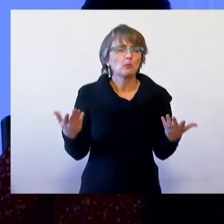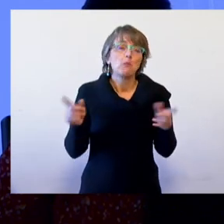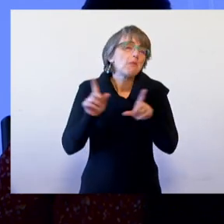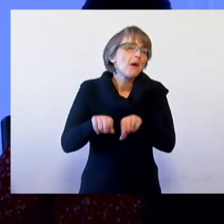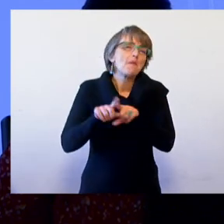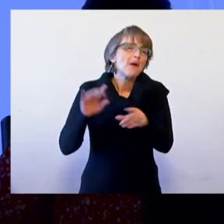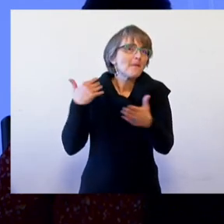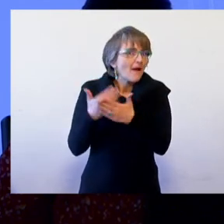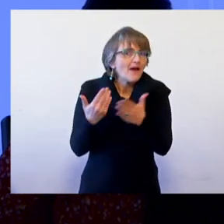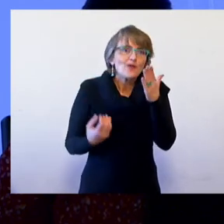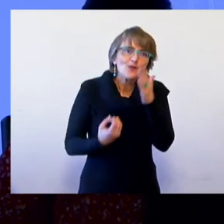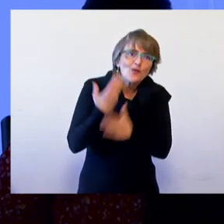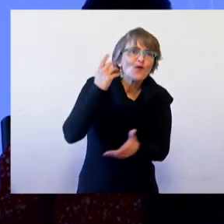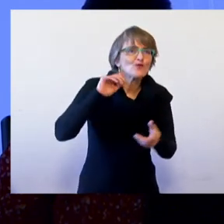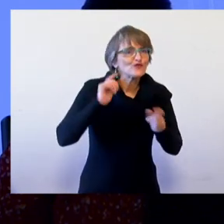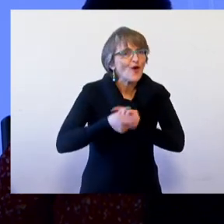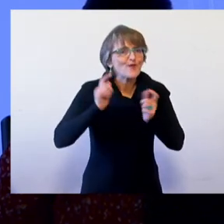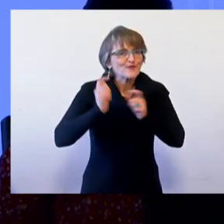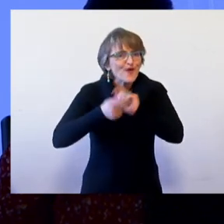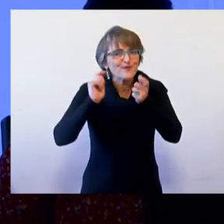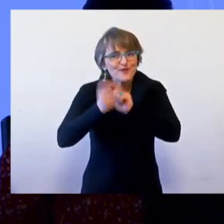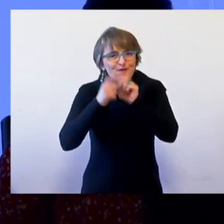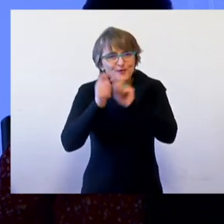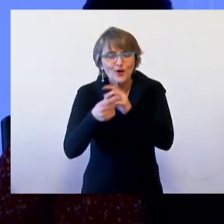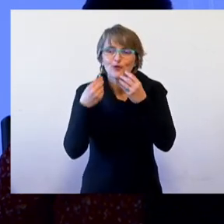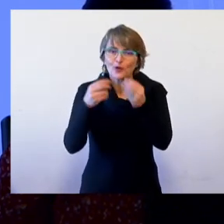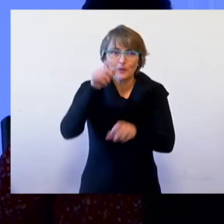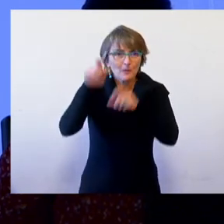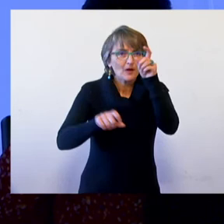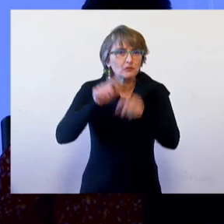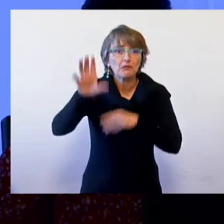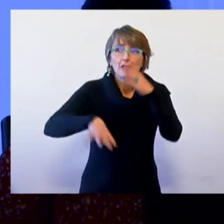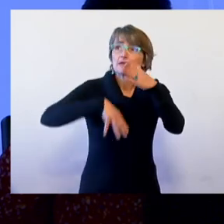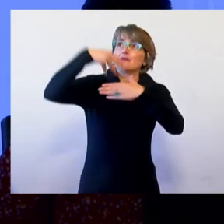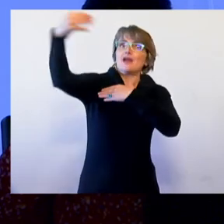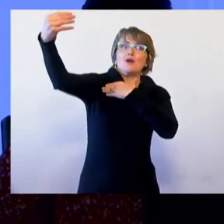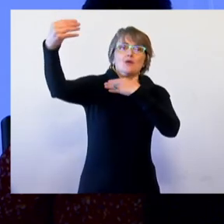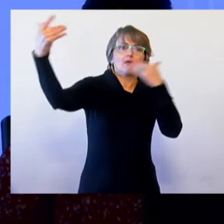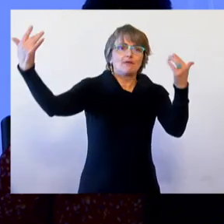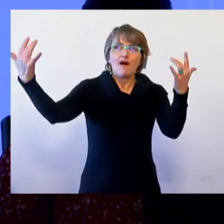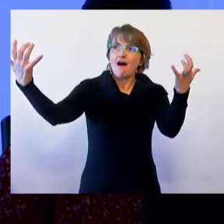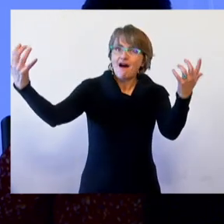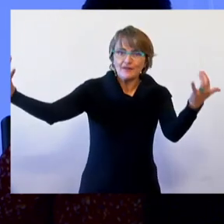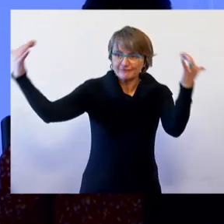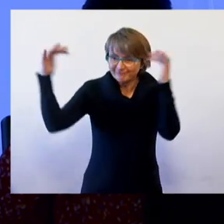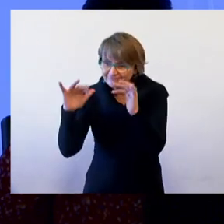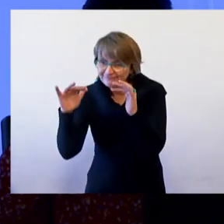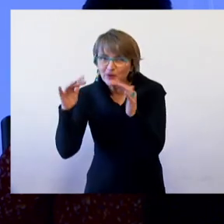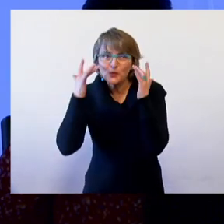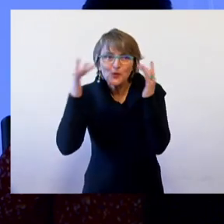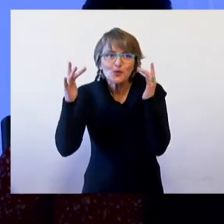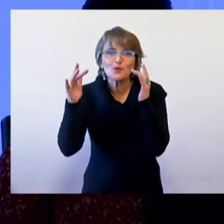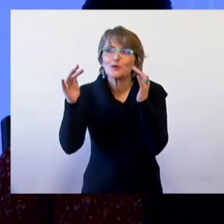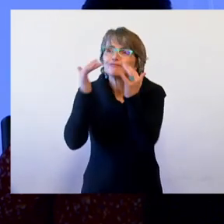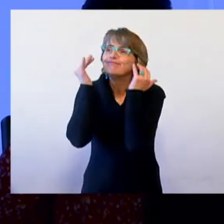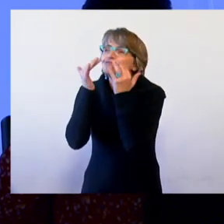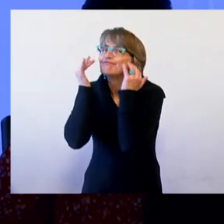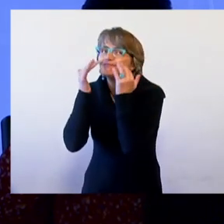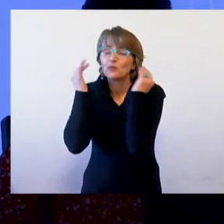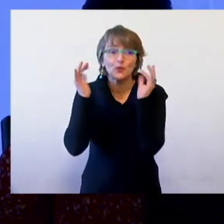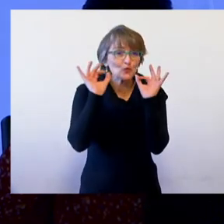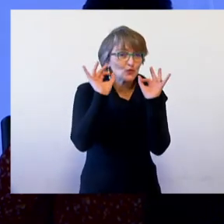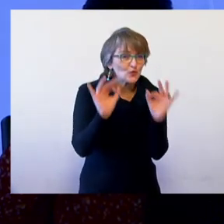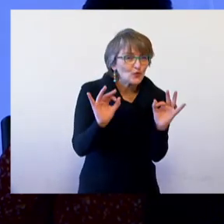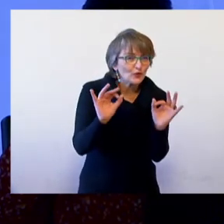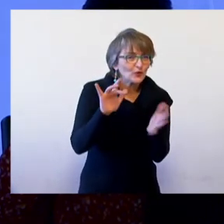elle se renouvelle et ça nous permet d'attirer des visiteurs d'ailleurs autour de la culture. Et vous avez évoqué, je le